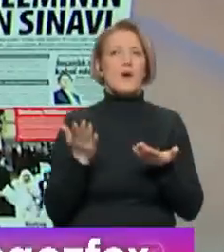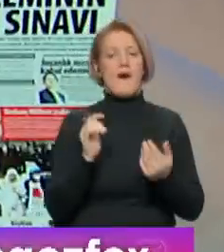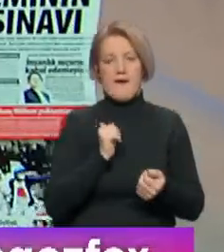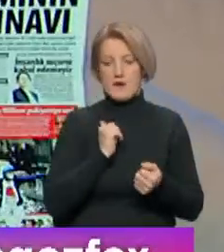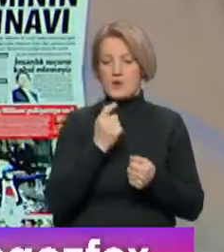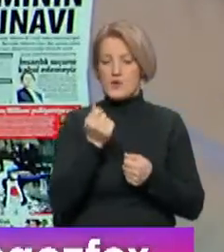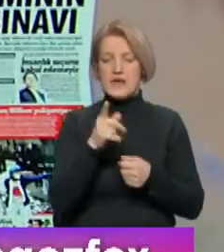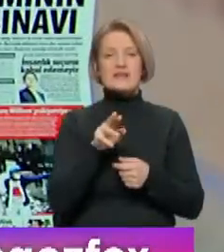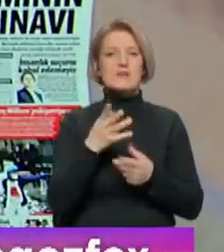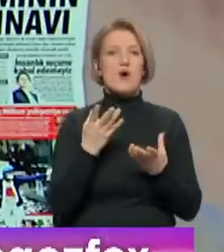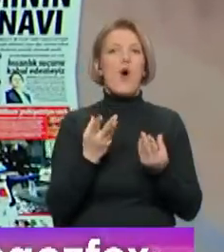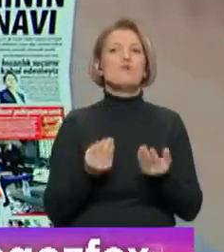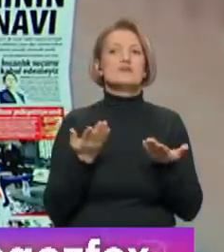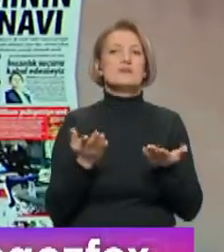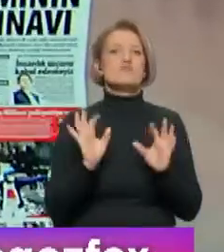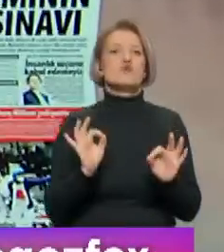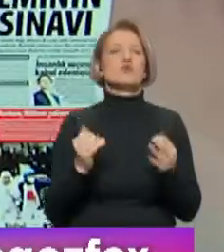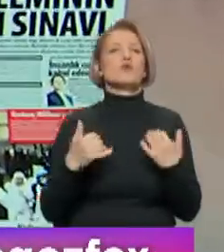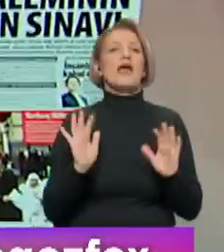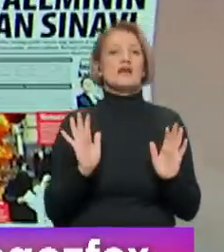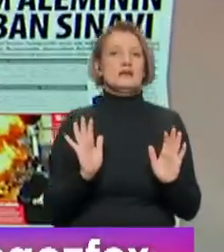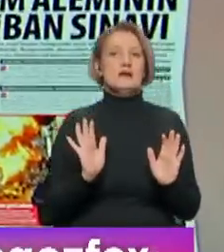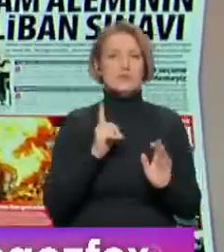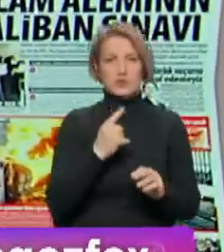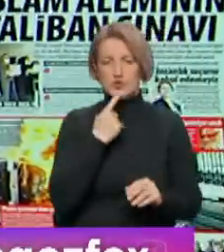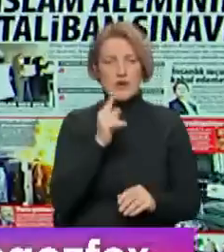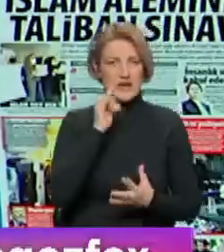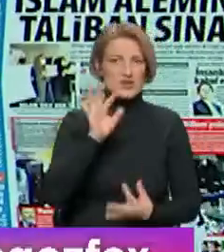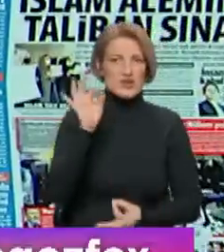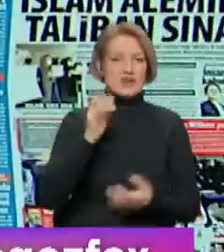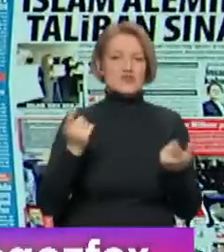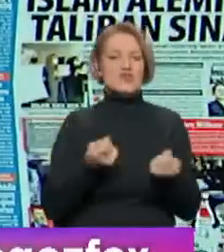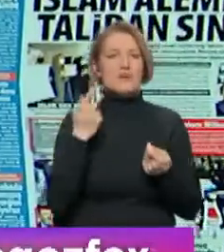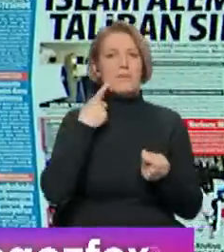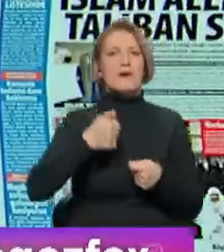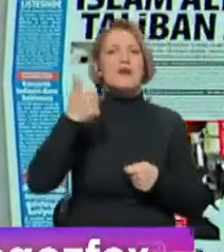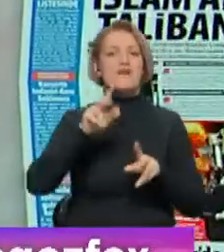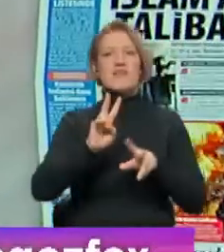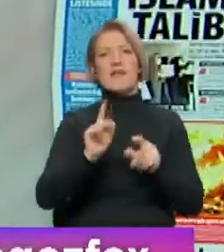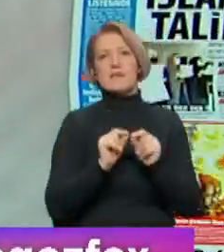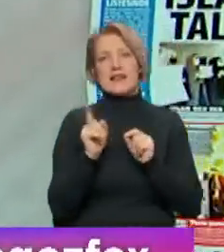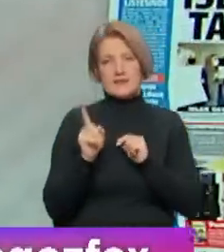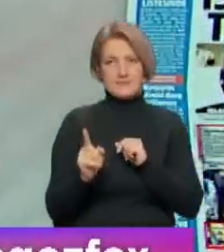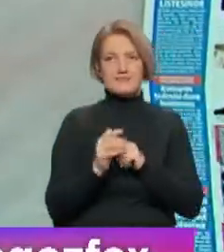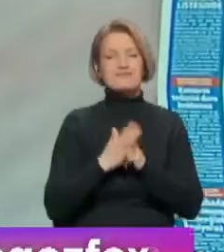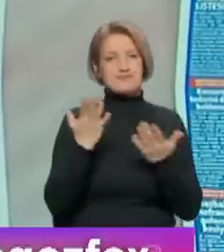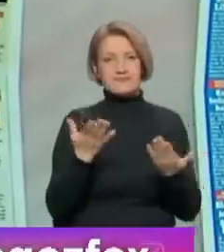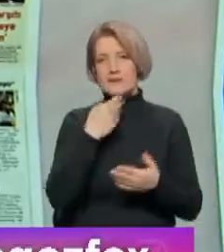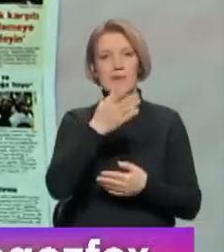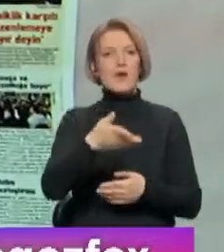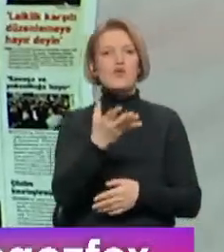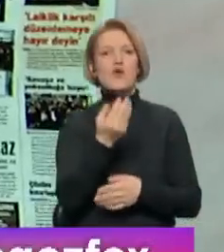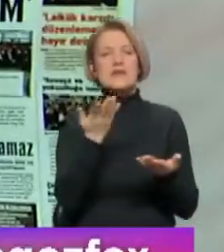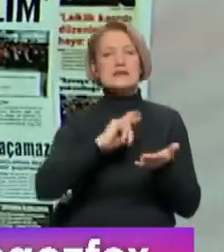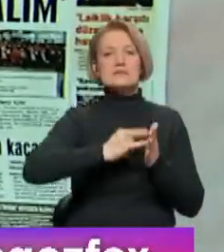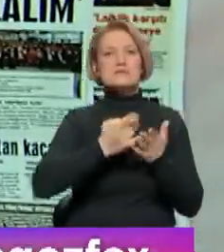askeri ücret kadar olması mümkün değil Bunu söyleyen işte Çalışma Bakanı Vedat Bilgin ama emekler ne olacak